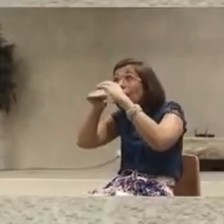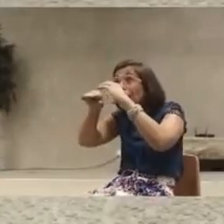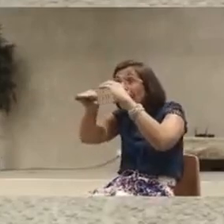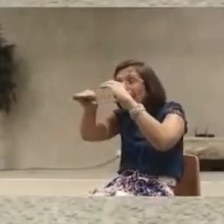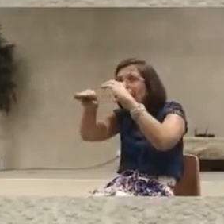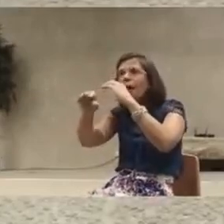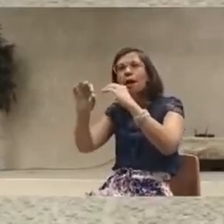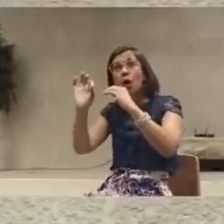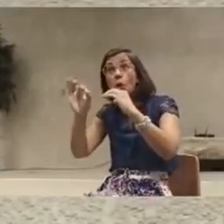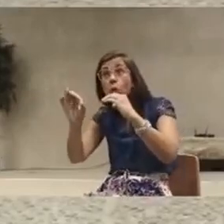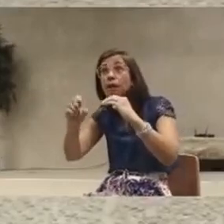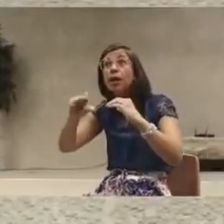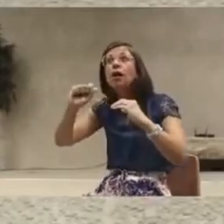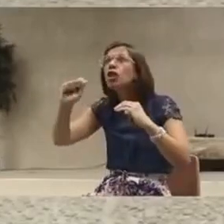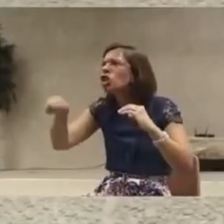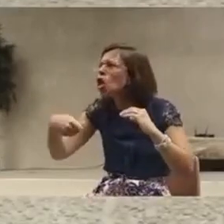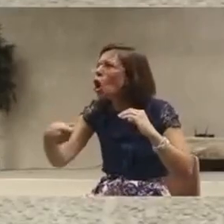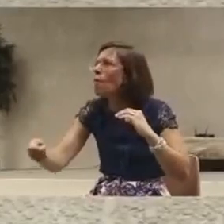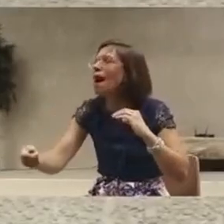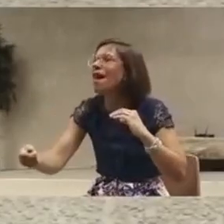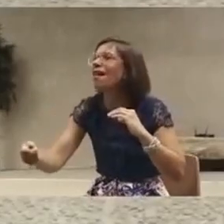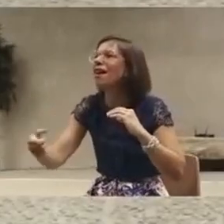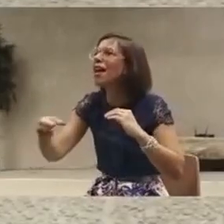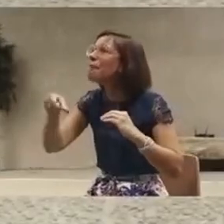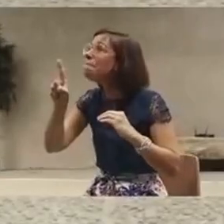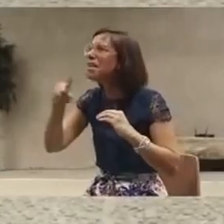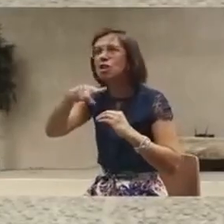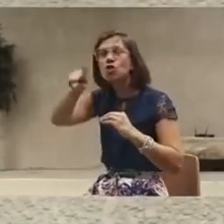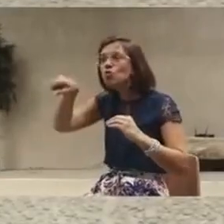Et notre part à nous, c'est d'avancer.